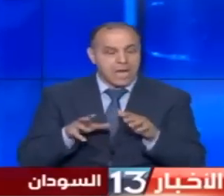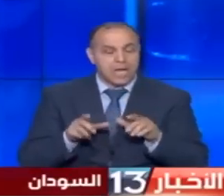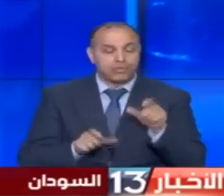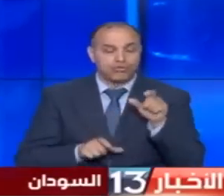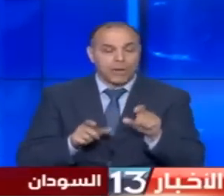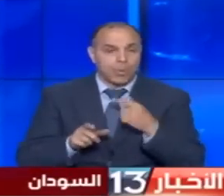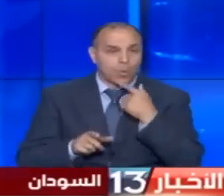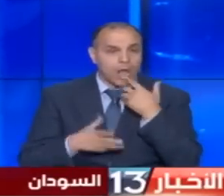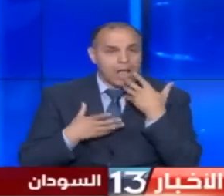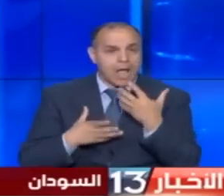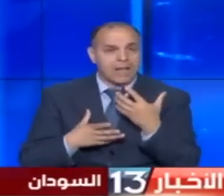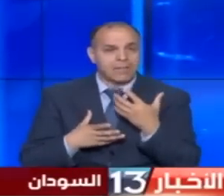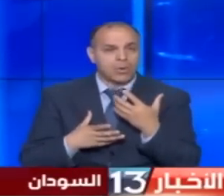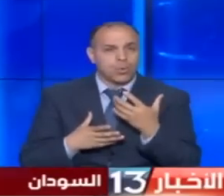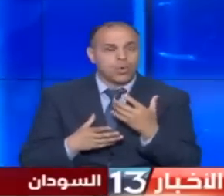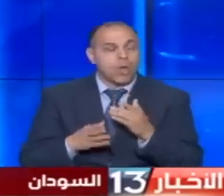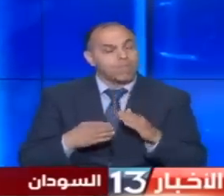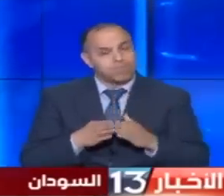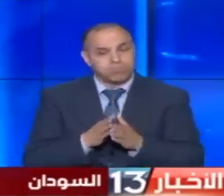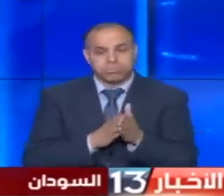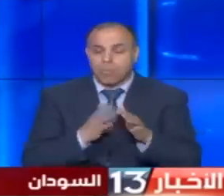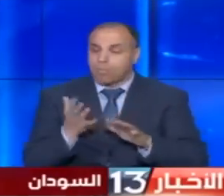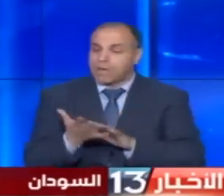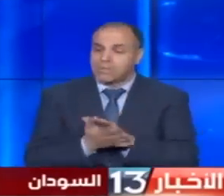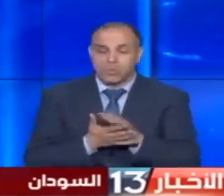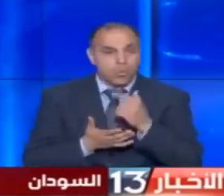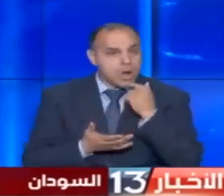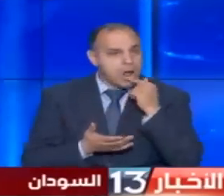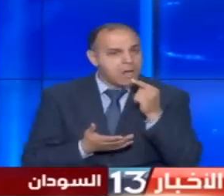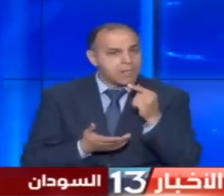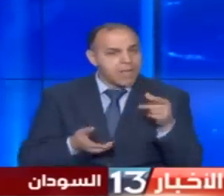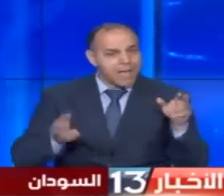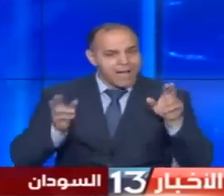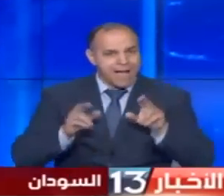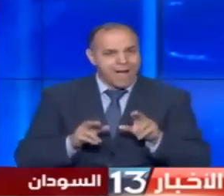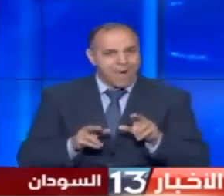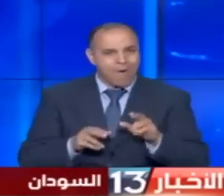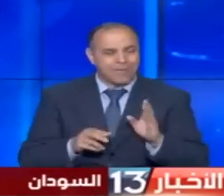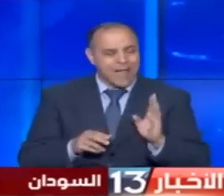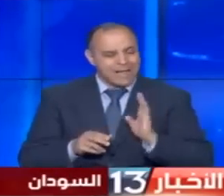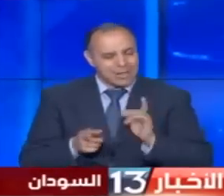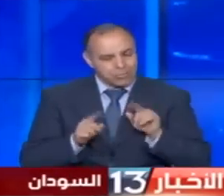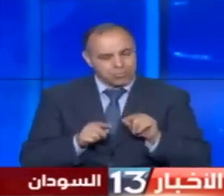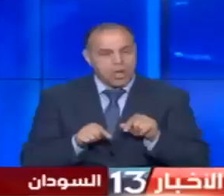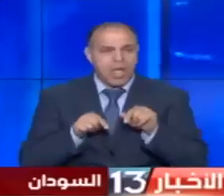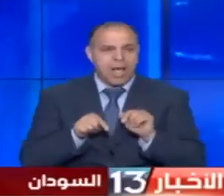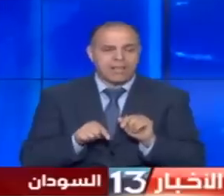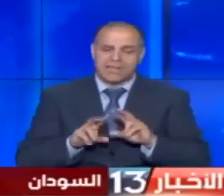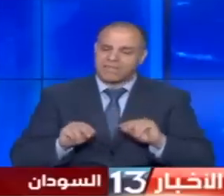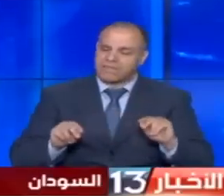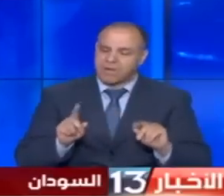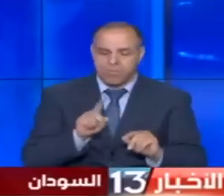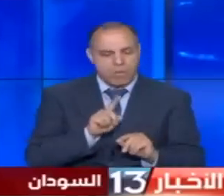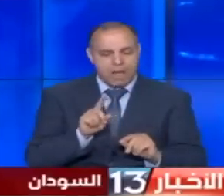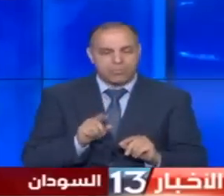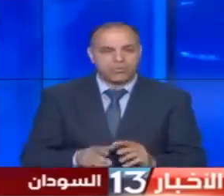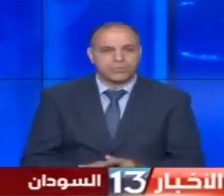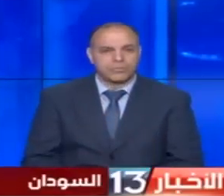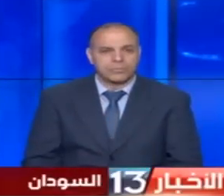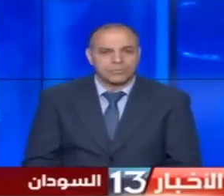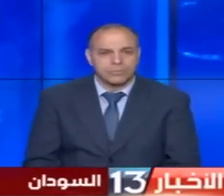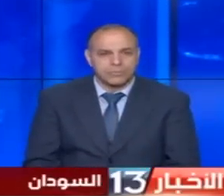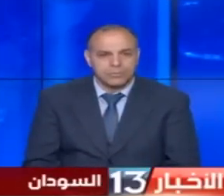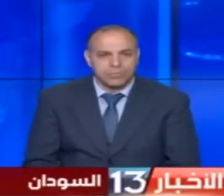يمر بمنعطف خطير بسبب ما وصفته ب اعاده انتاج النظام بوجود نفسها على حد تعبيرها